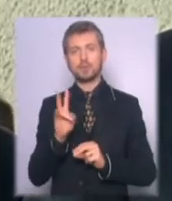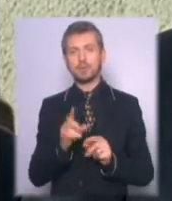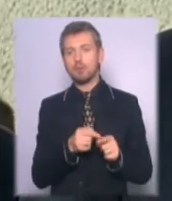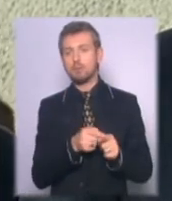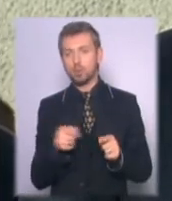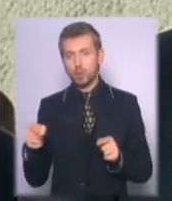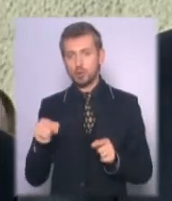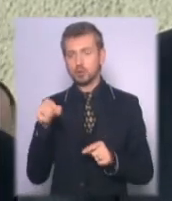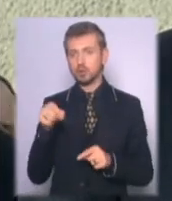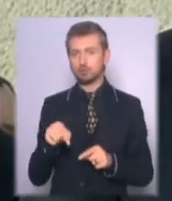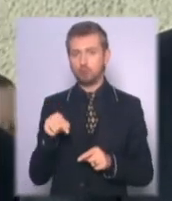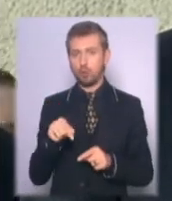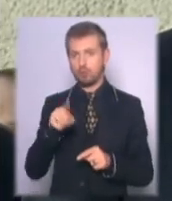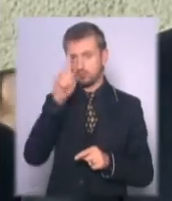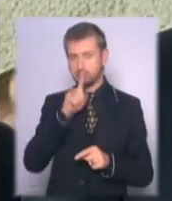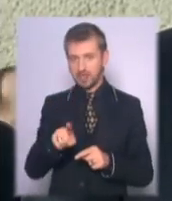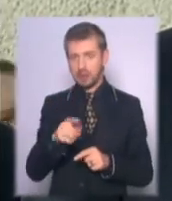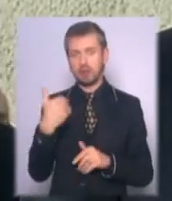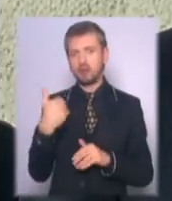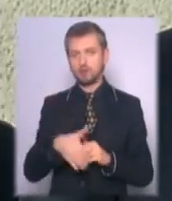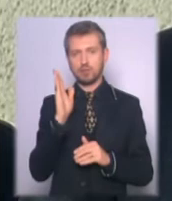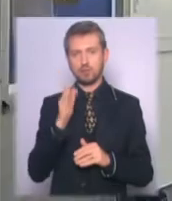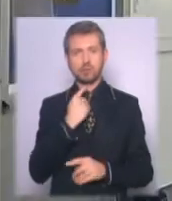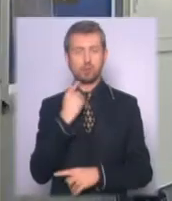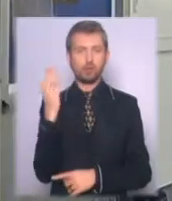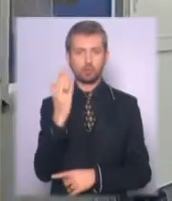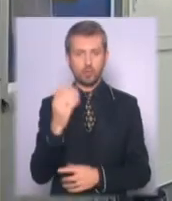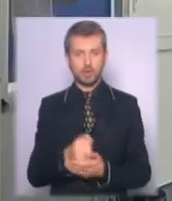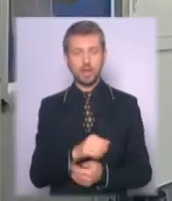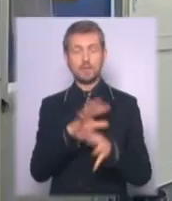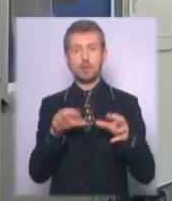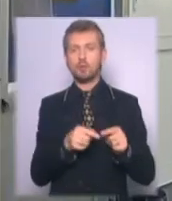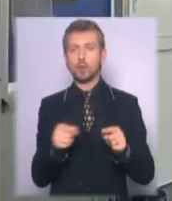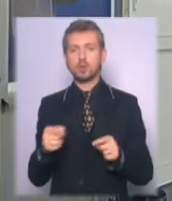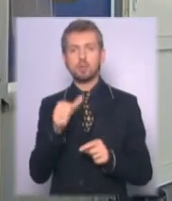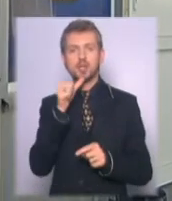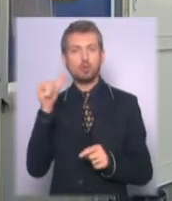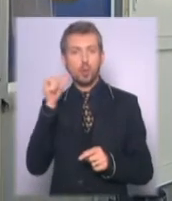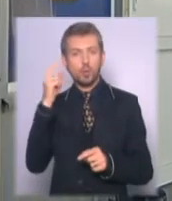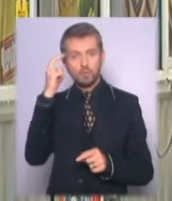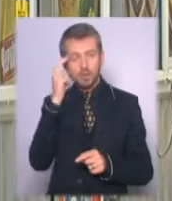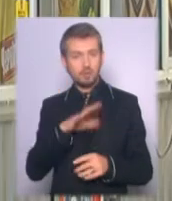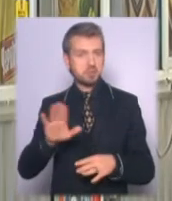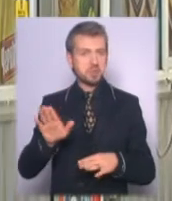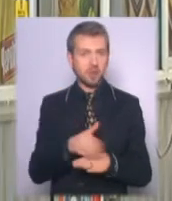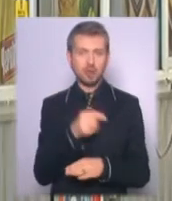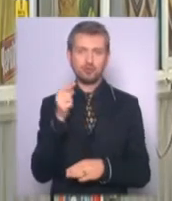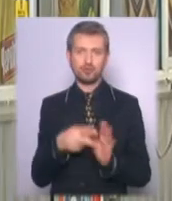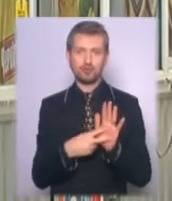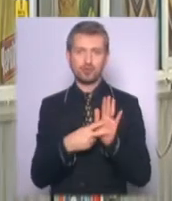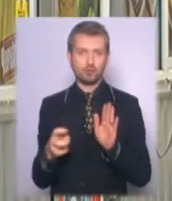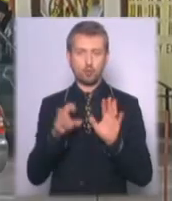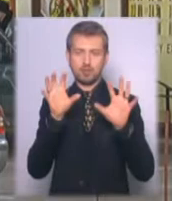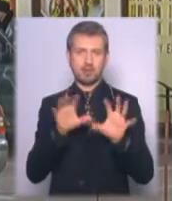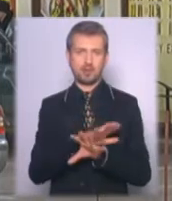цього місяця вже він буде проголосований. Загалом протягом минулого року у столиці вдалося прибрати 1700